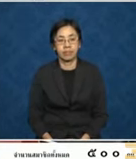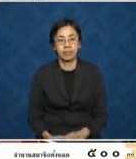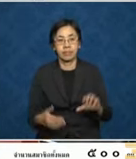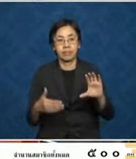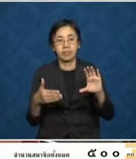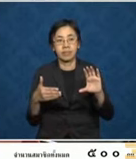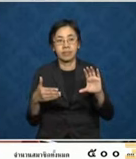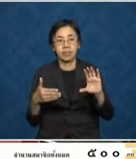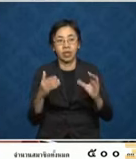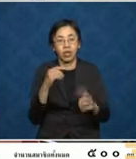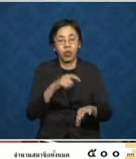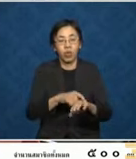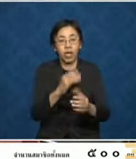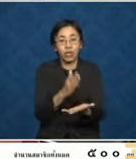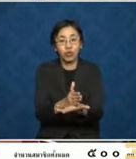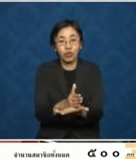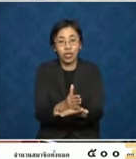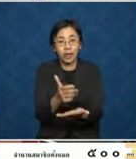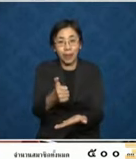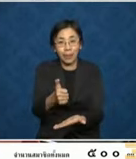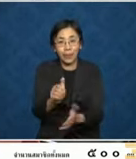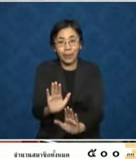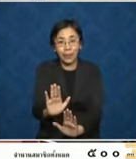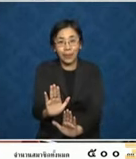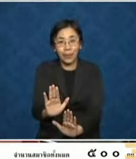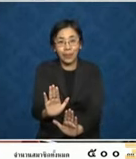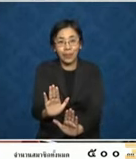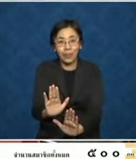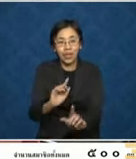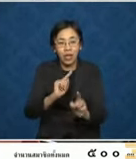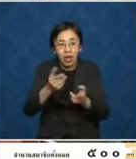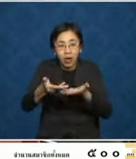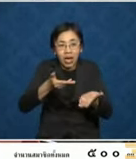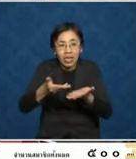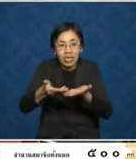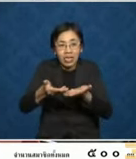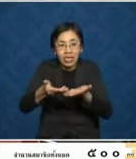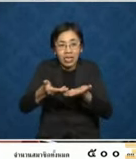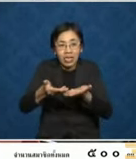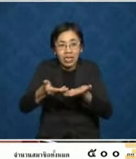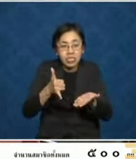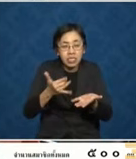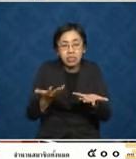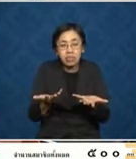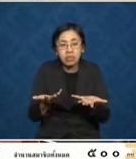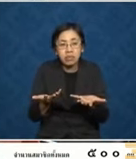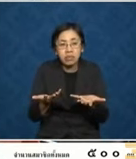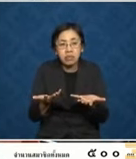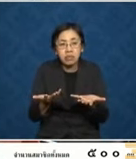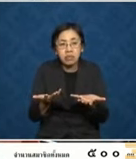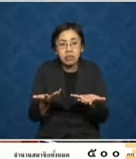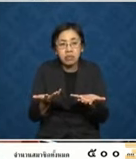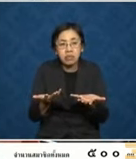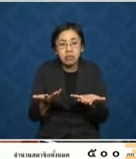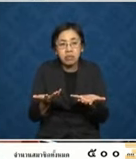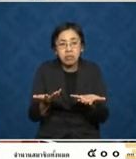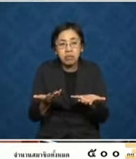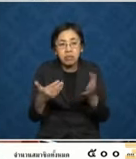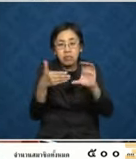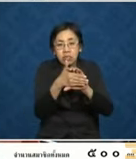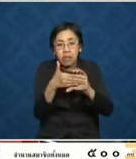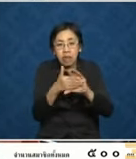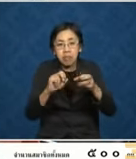ขออนุญาตหยุดเวลาได้ไหมครับท่านประธานขอปรึกษาเลยครับไม่แน่ใจว่ามีส